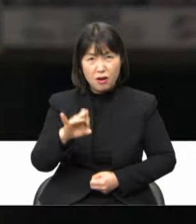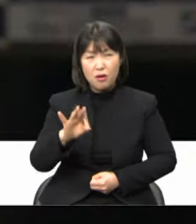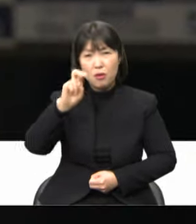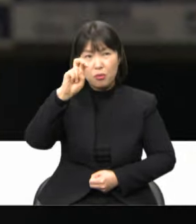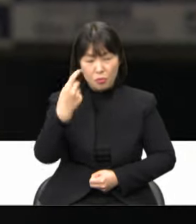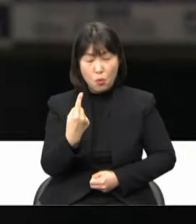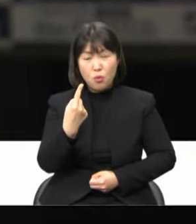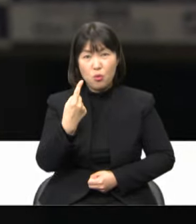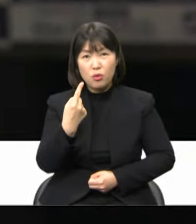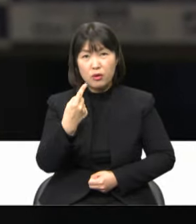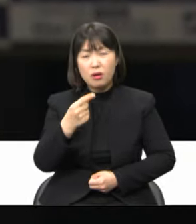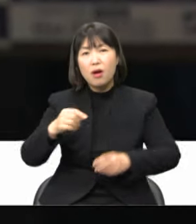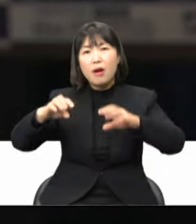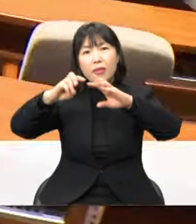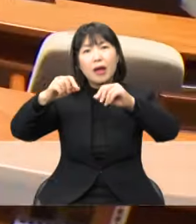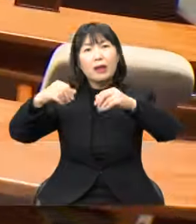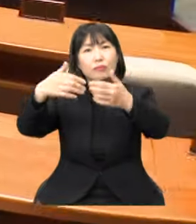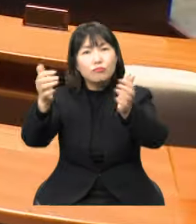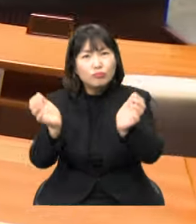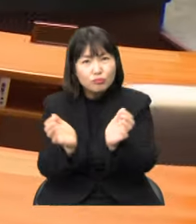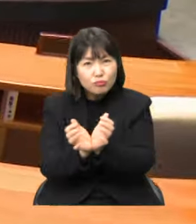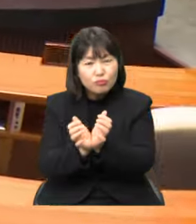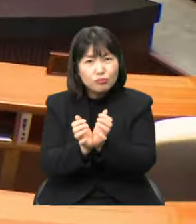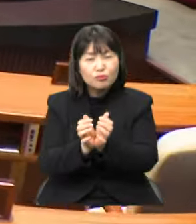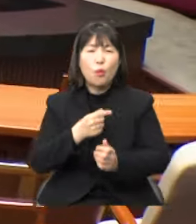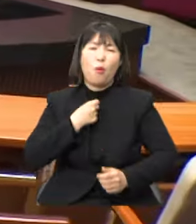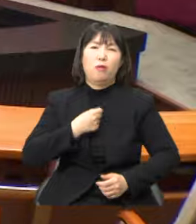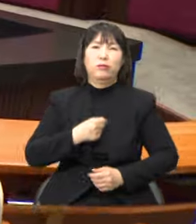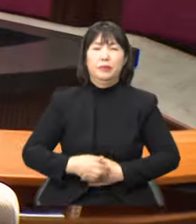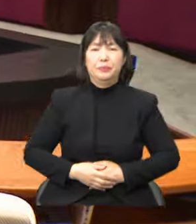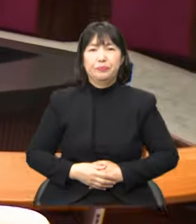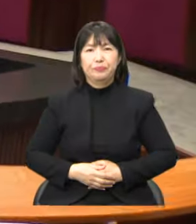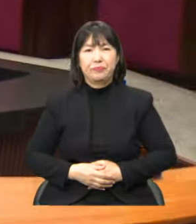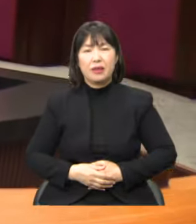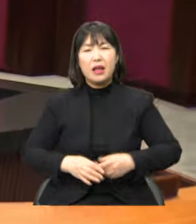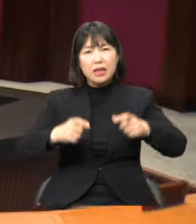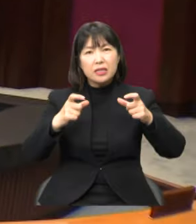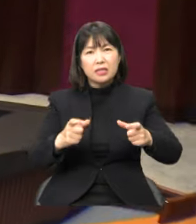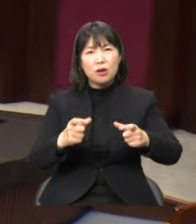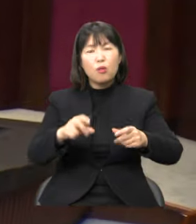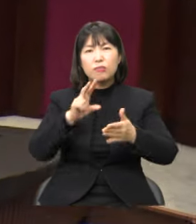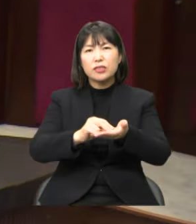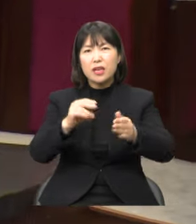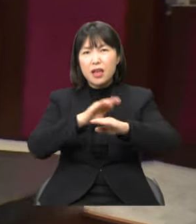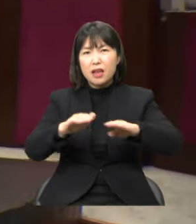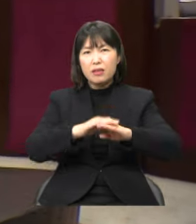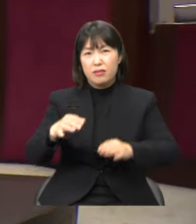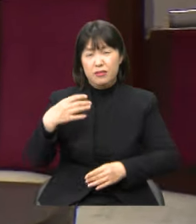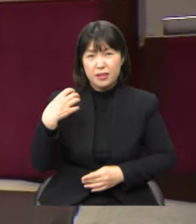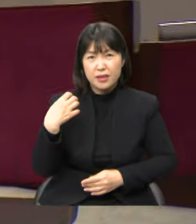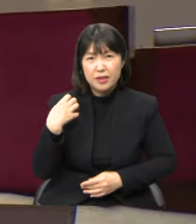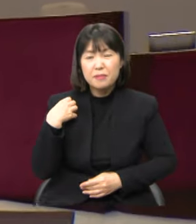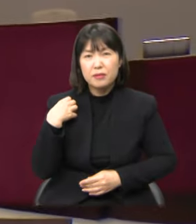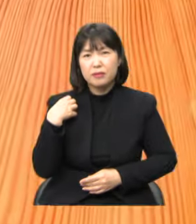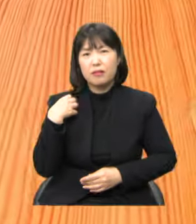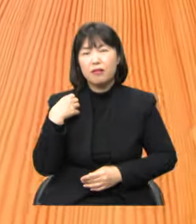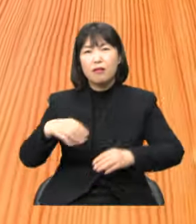등도 국토위를 희망하고 있습니다 지역구 현한 해결을 자처하며 이번에도 국토위 선호현상이 어지는